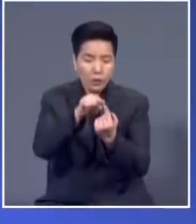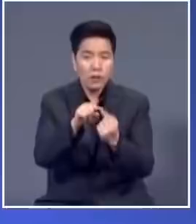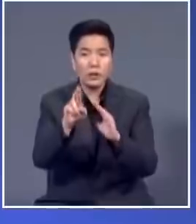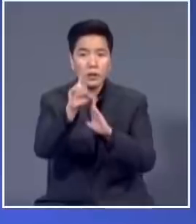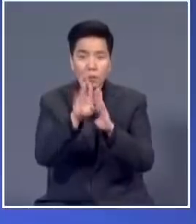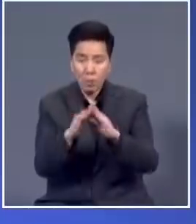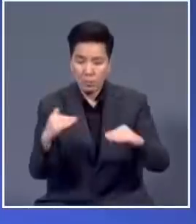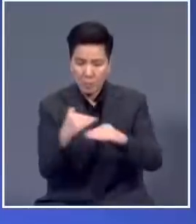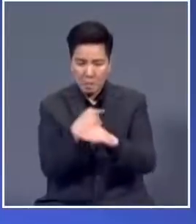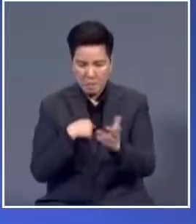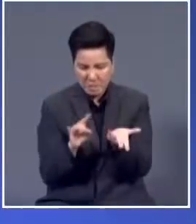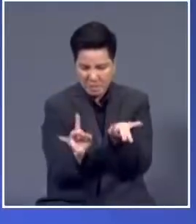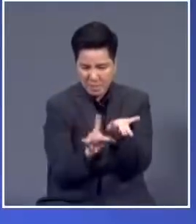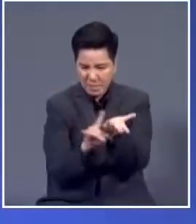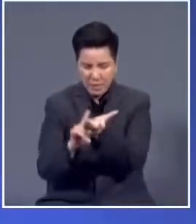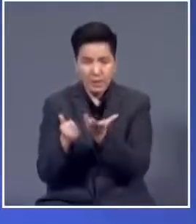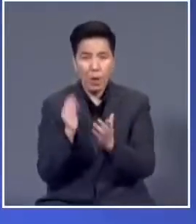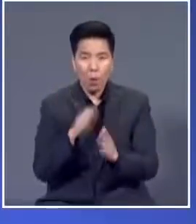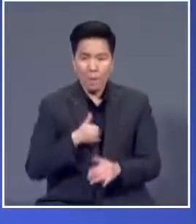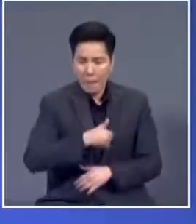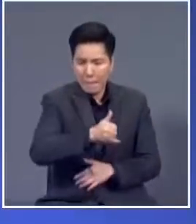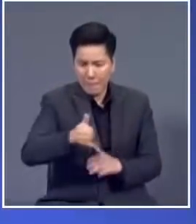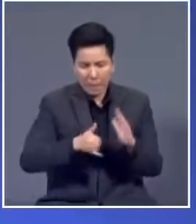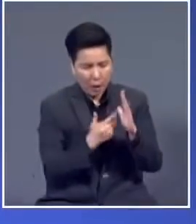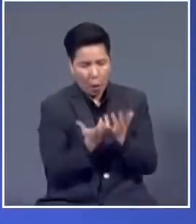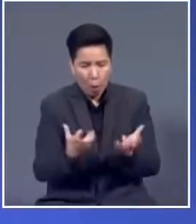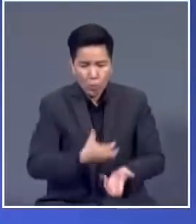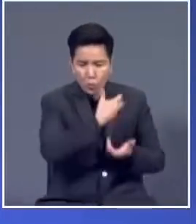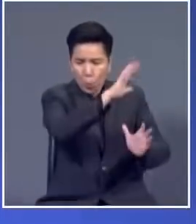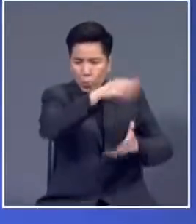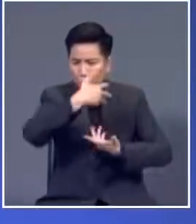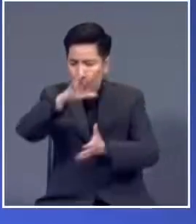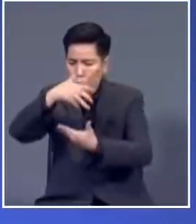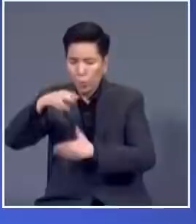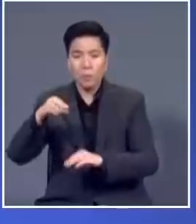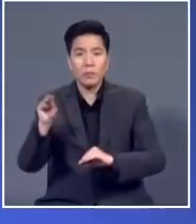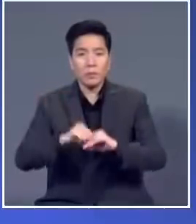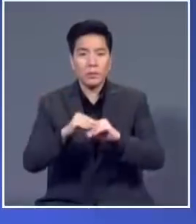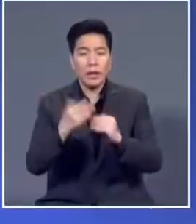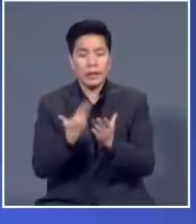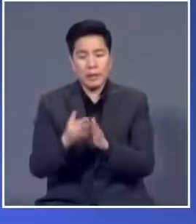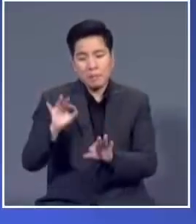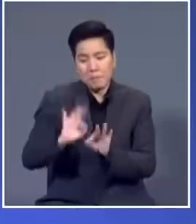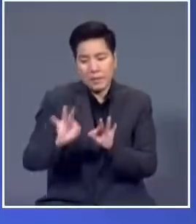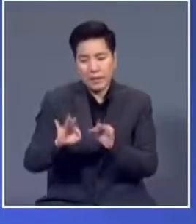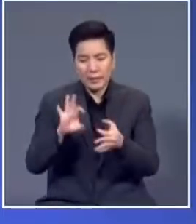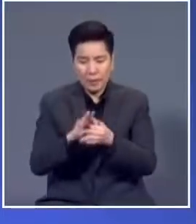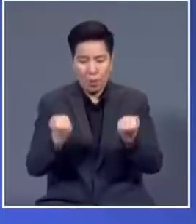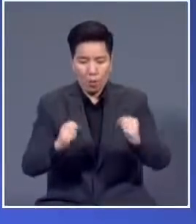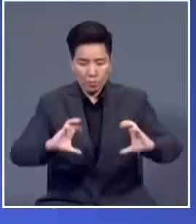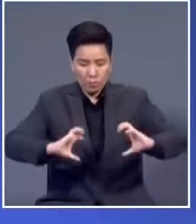คุณภาพสูงมากขึ้นปริมาณการเดินทางและขนส่งสินค้าในEC มากขึ้นส ามารถจะลดต้นทุนของรถบรรทุกได้ประม